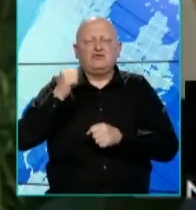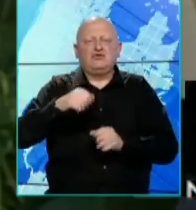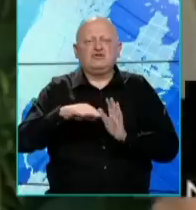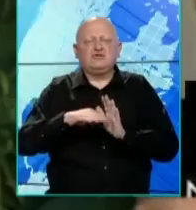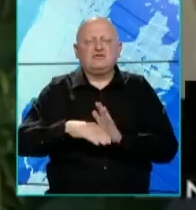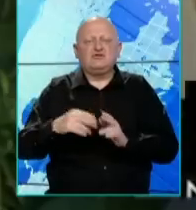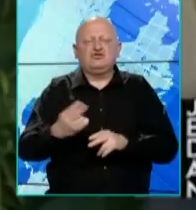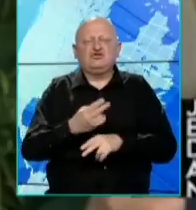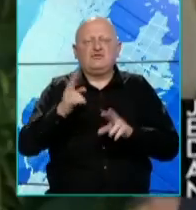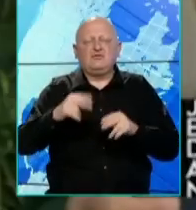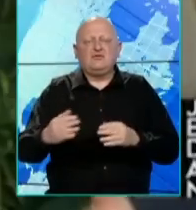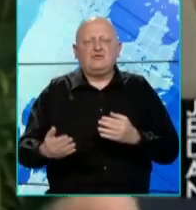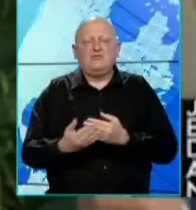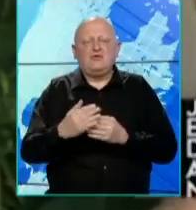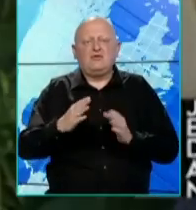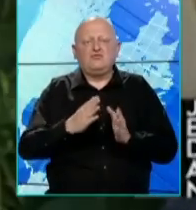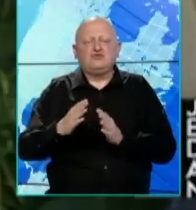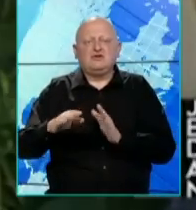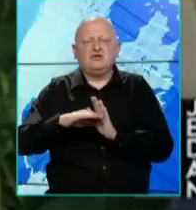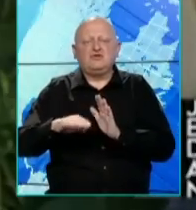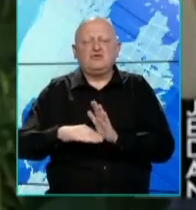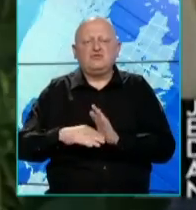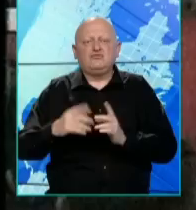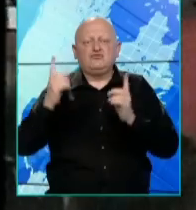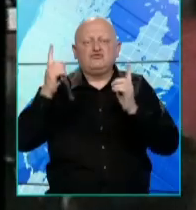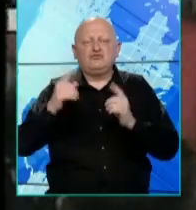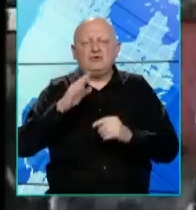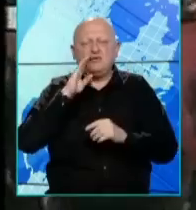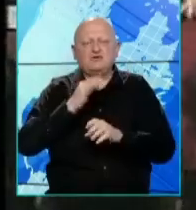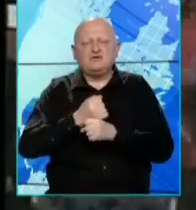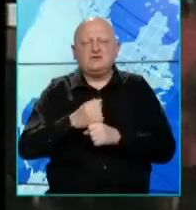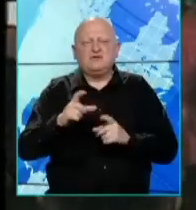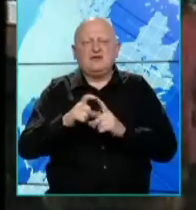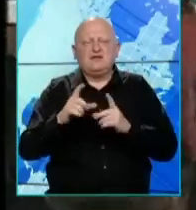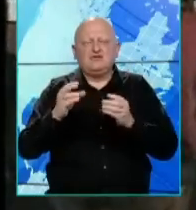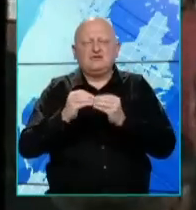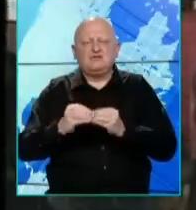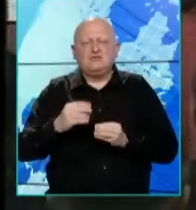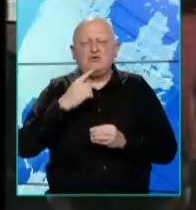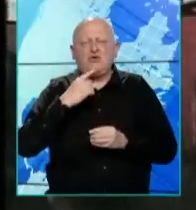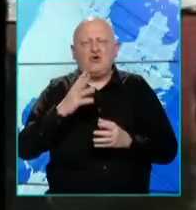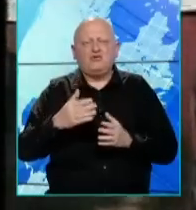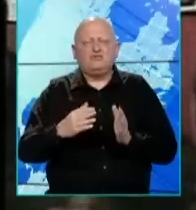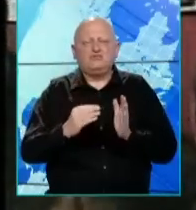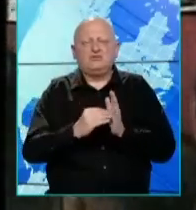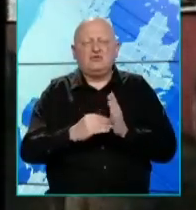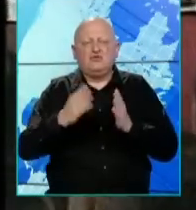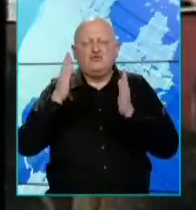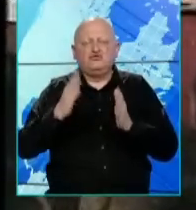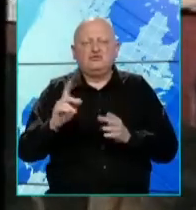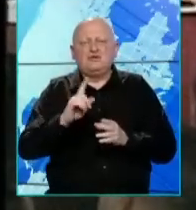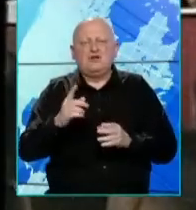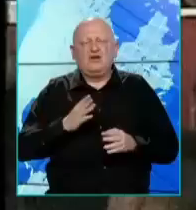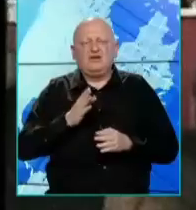zakon o državnoj imovini, ponavljamo u skladu sa odlukama Ustavnog suda. Dejtonski sporazum, kojeg barem deklarativno svi uvažavaju, ne